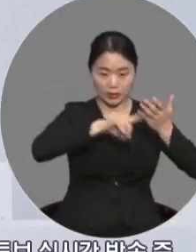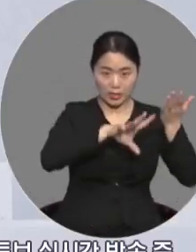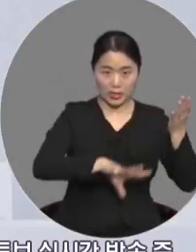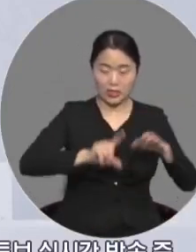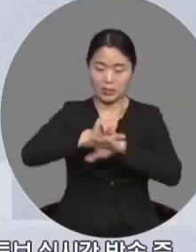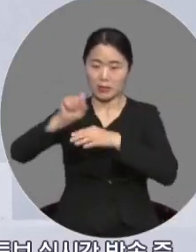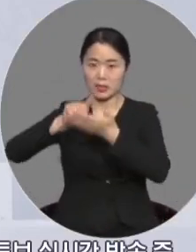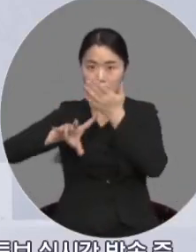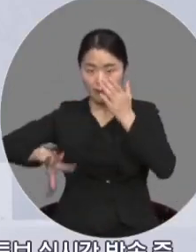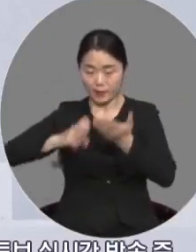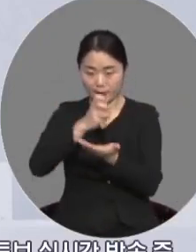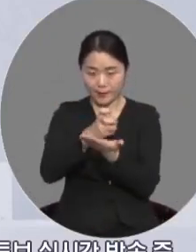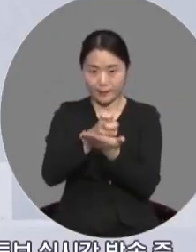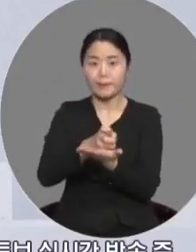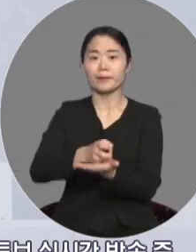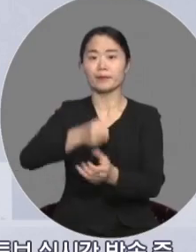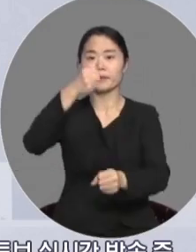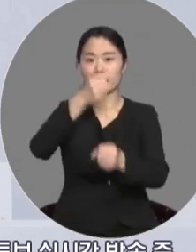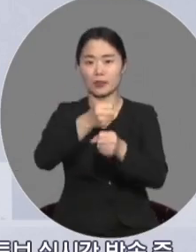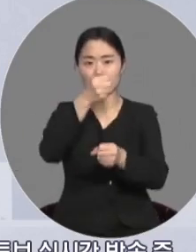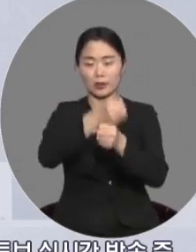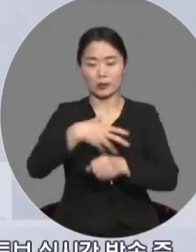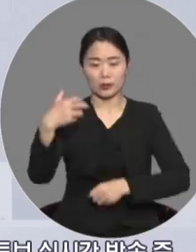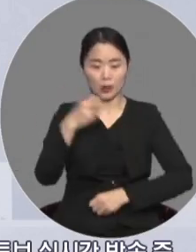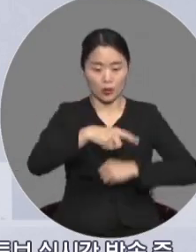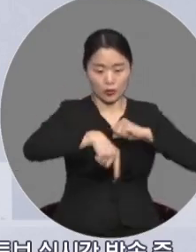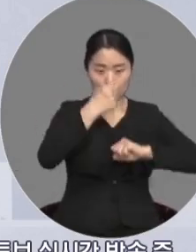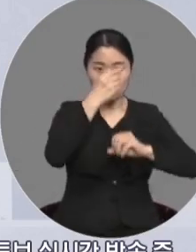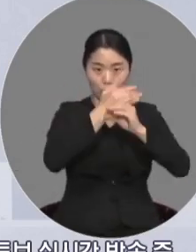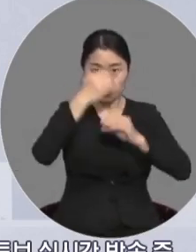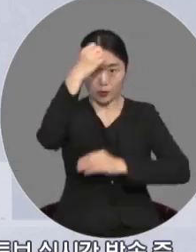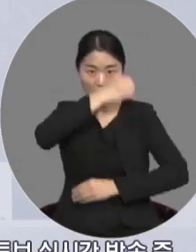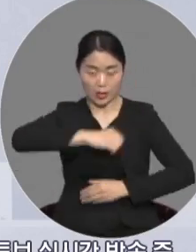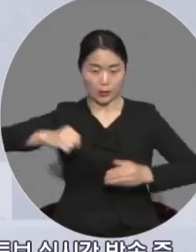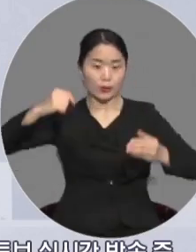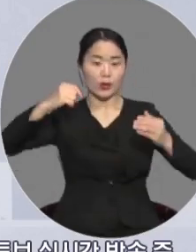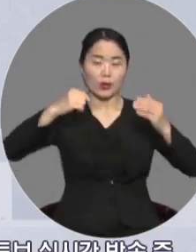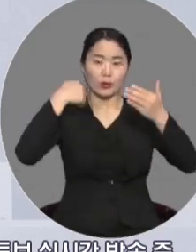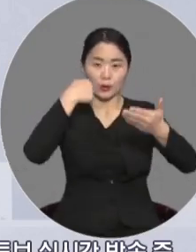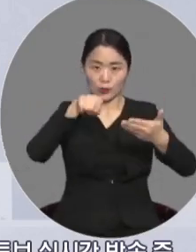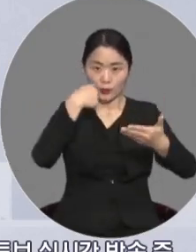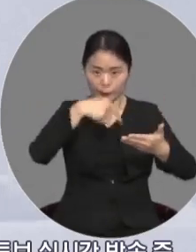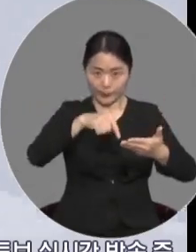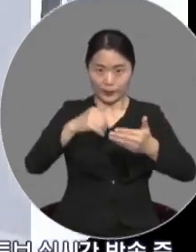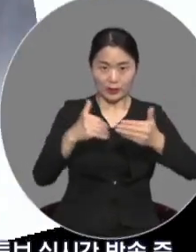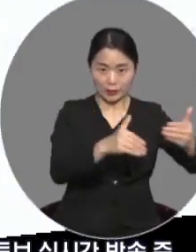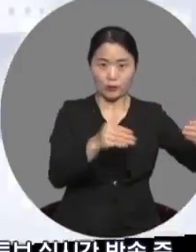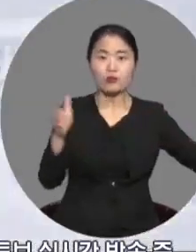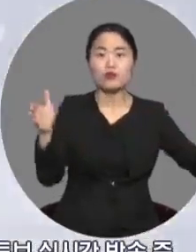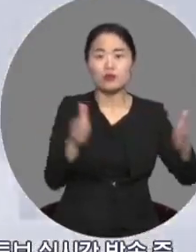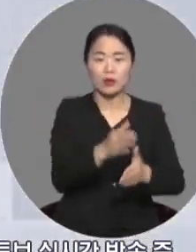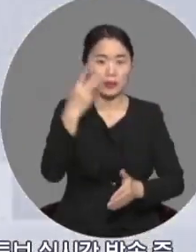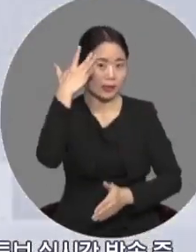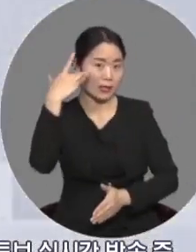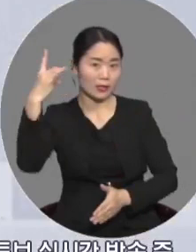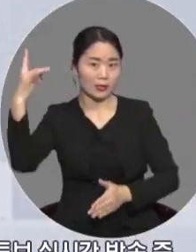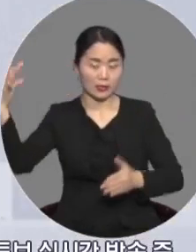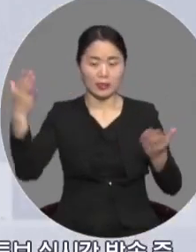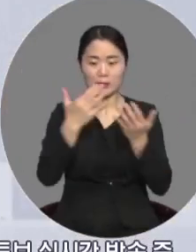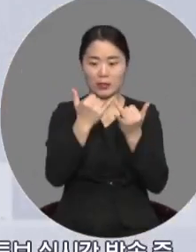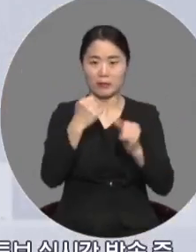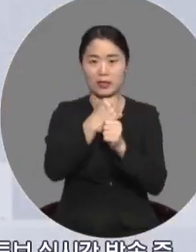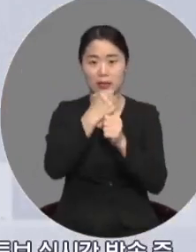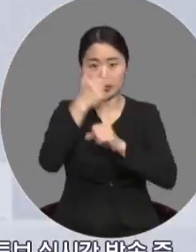조정하는 법안을 마련하고 초중고 교육을 줄여 창의적 인재를 육성하겠다고 답했습니다. 무소속 허은욱